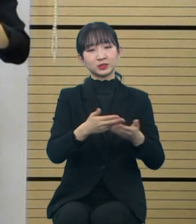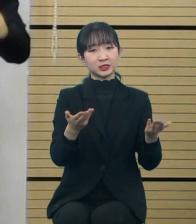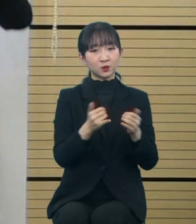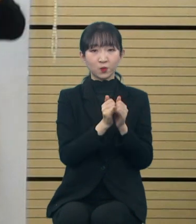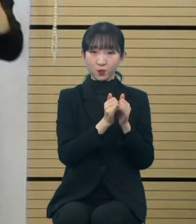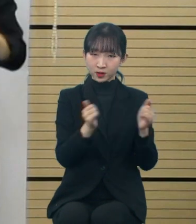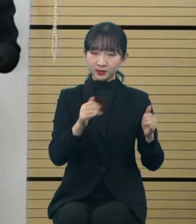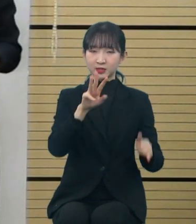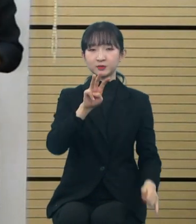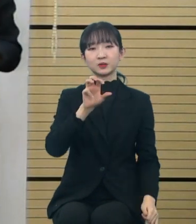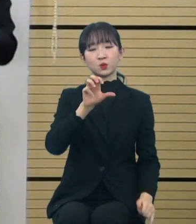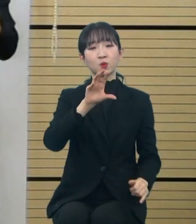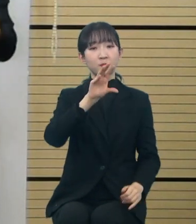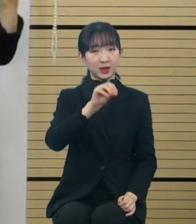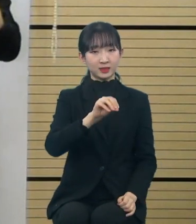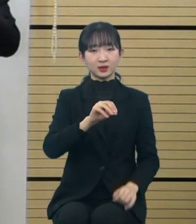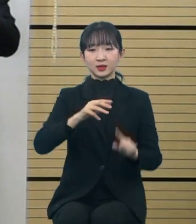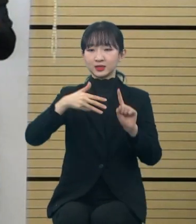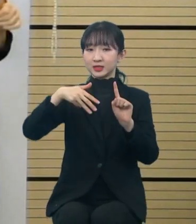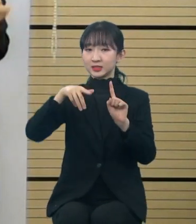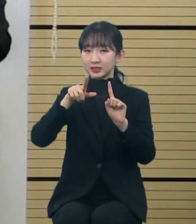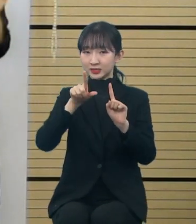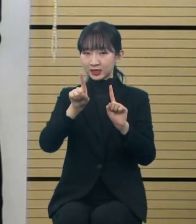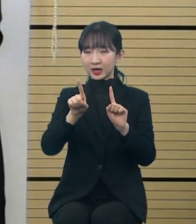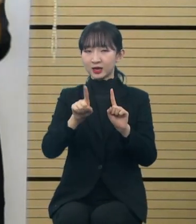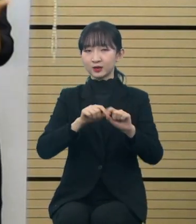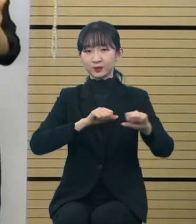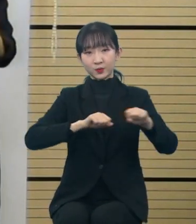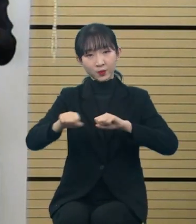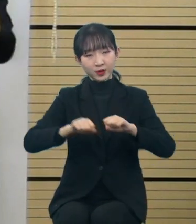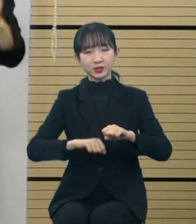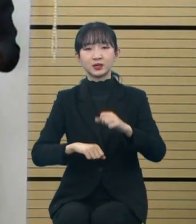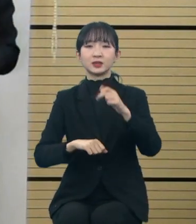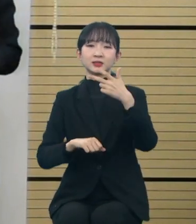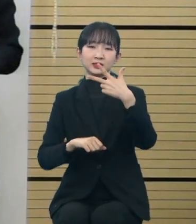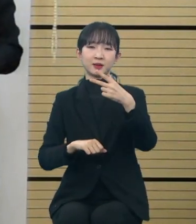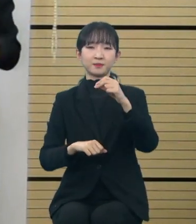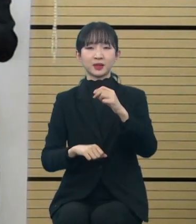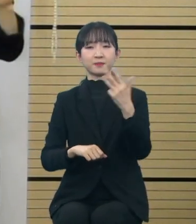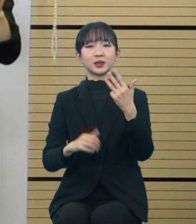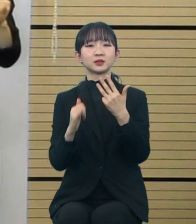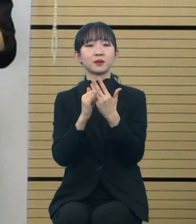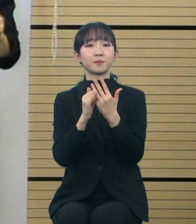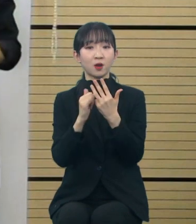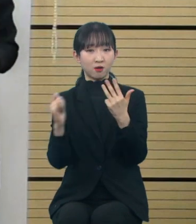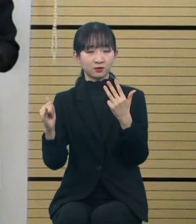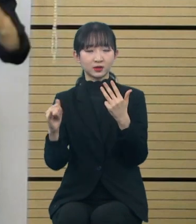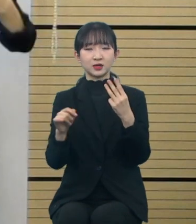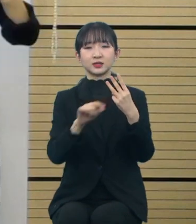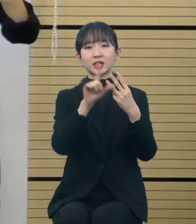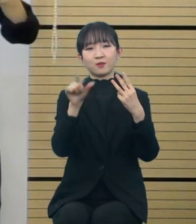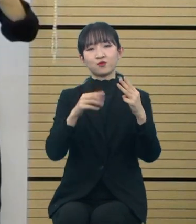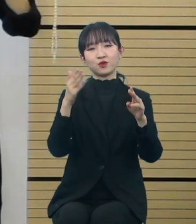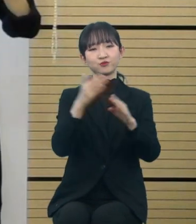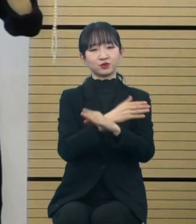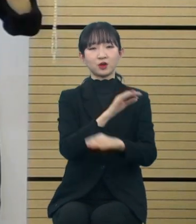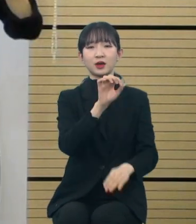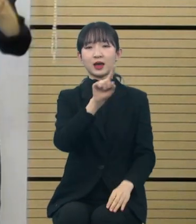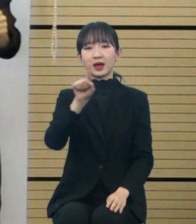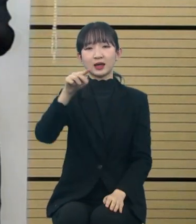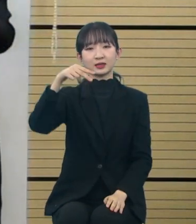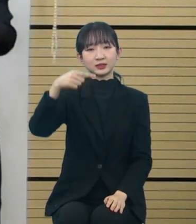명, 코로나19 1차 대응 요원인 7만 8천여 명을 대상으로 3월부터 아스트라제네카